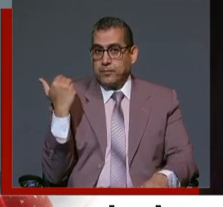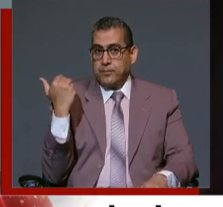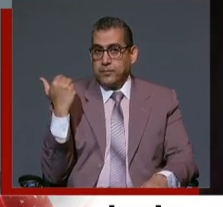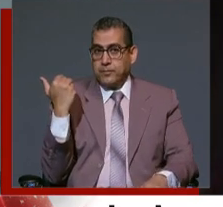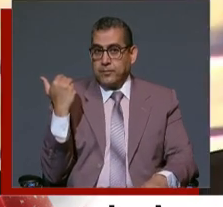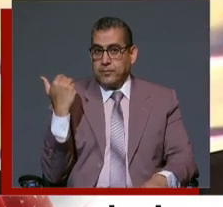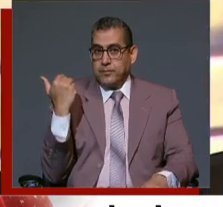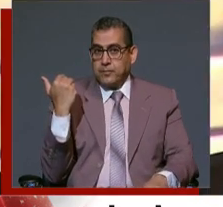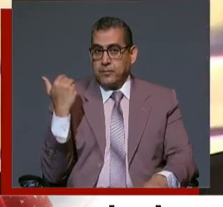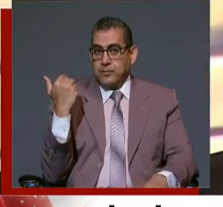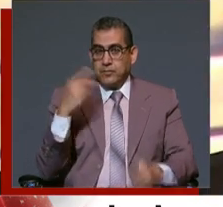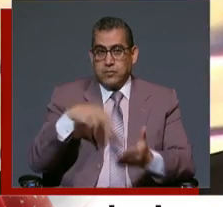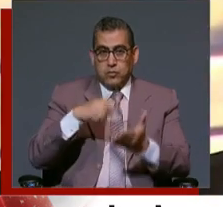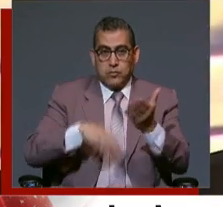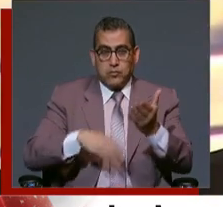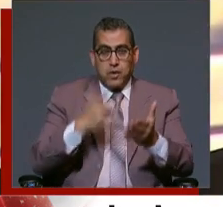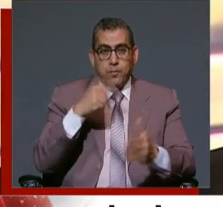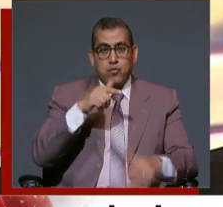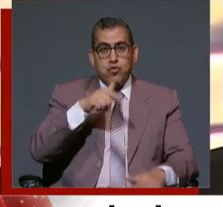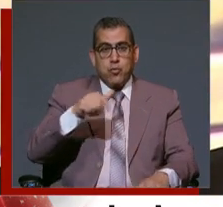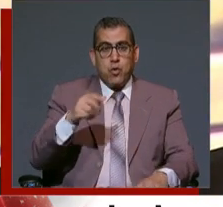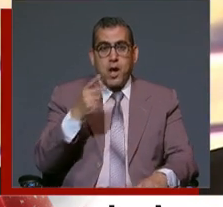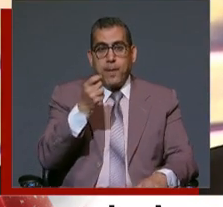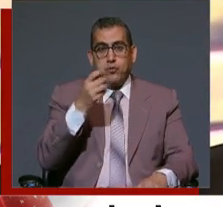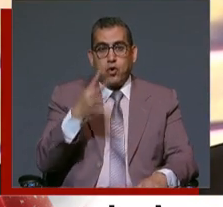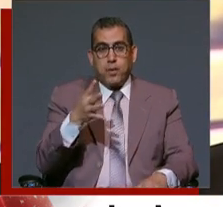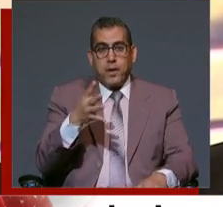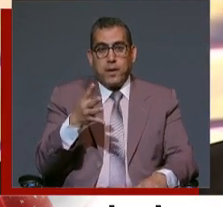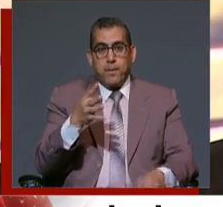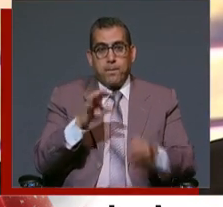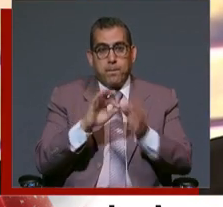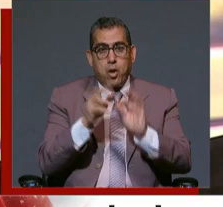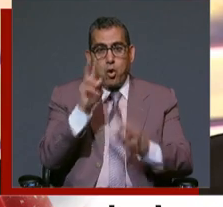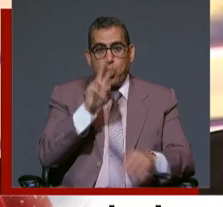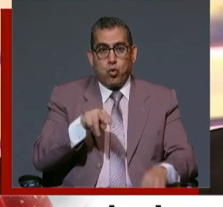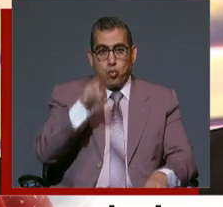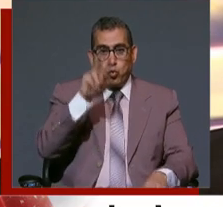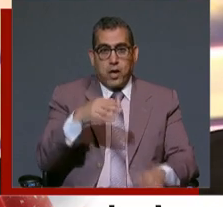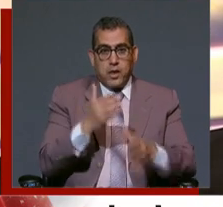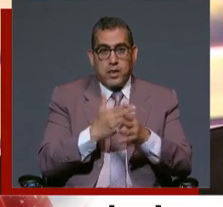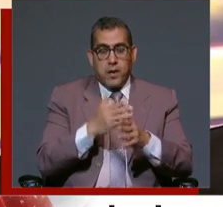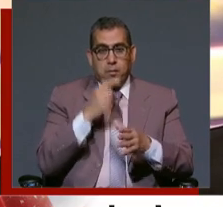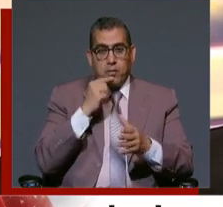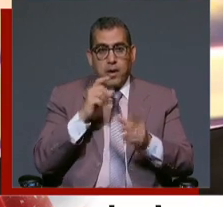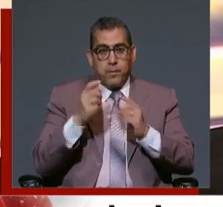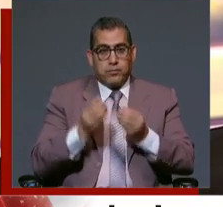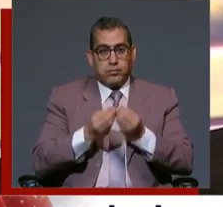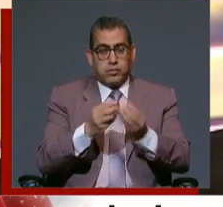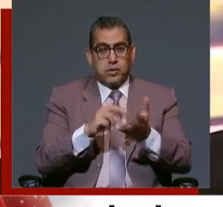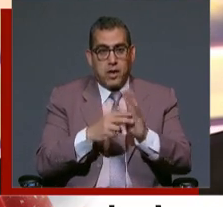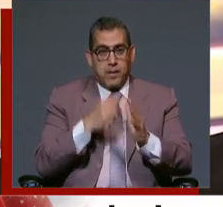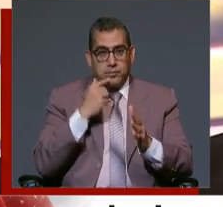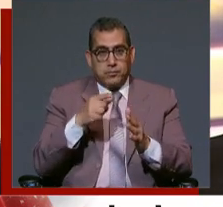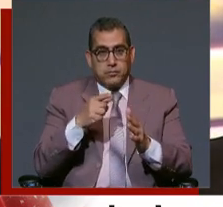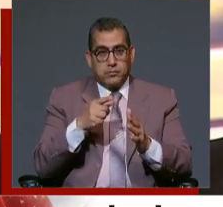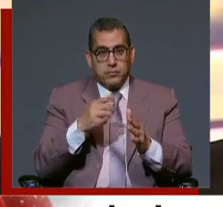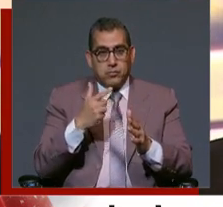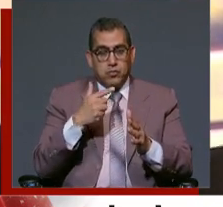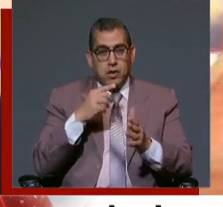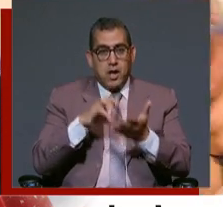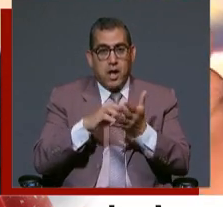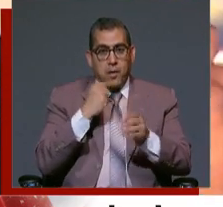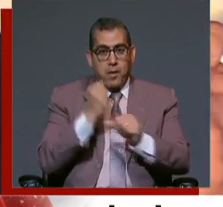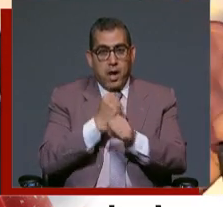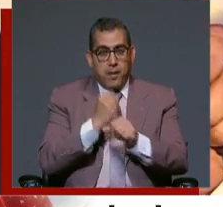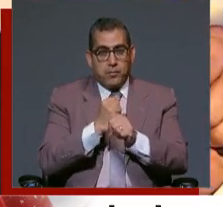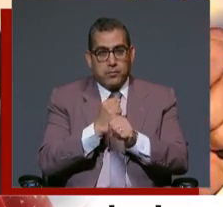أصدر ضمانة بحوالي 345 مليون دولار عشان هنصدر باندا في الأسواق الصينية،